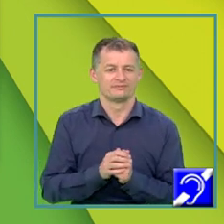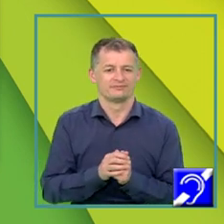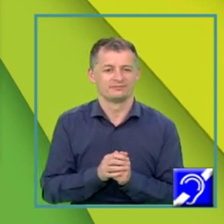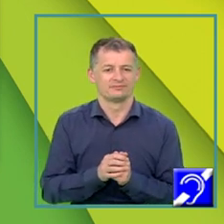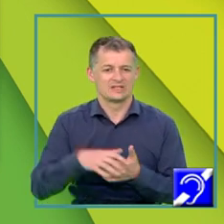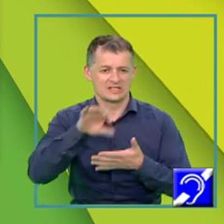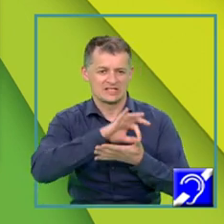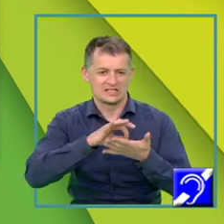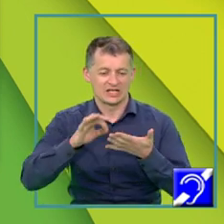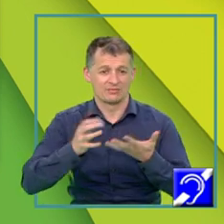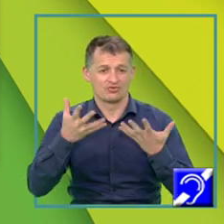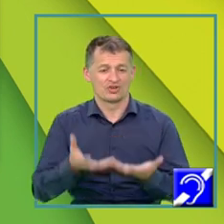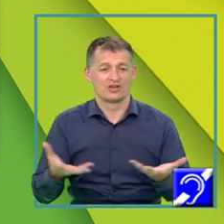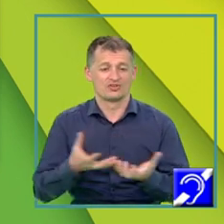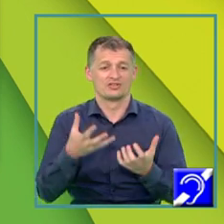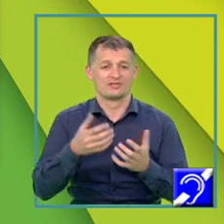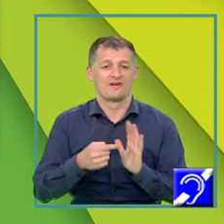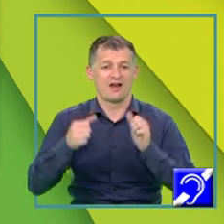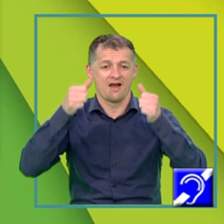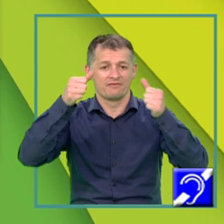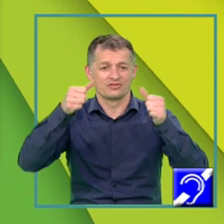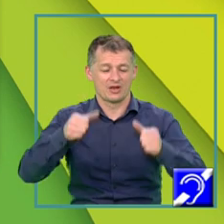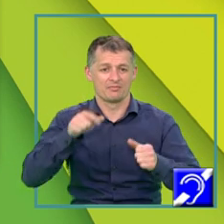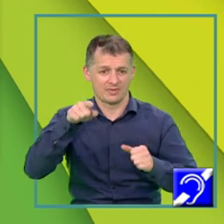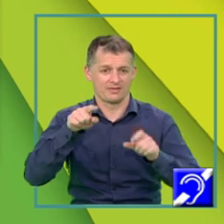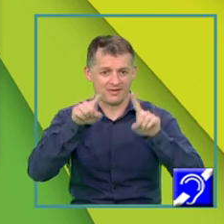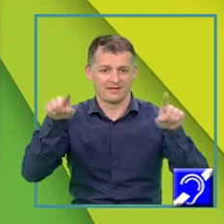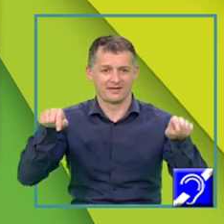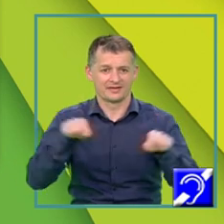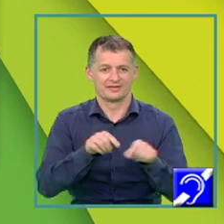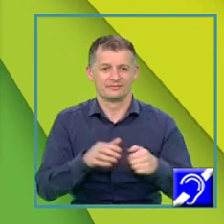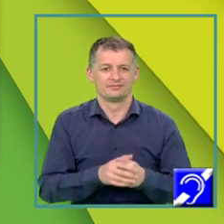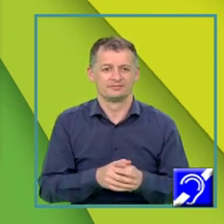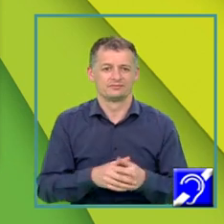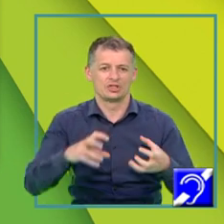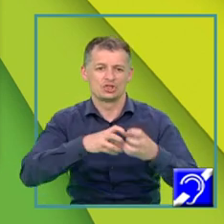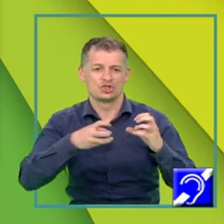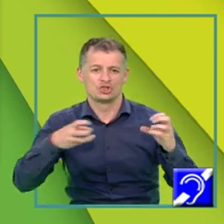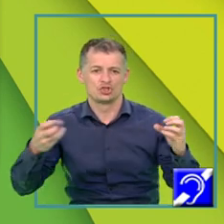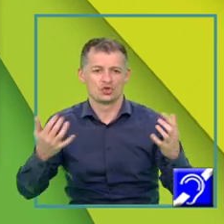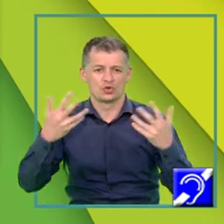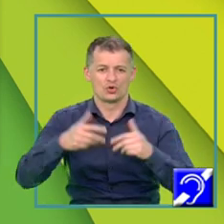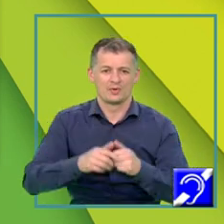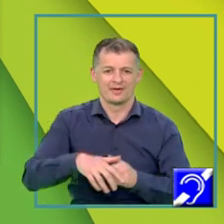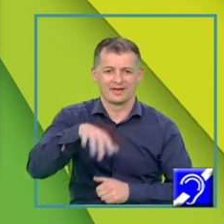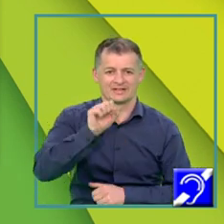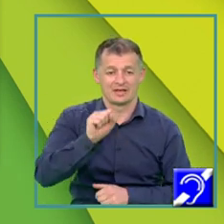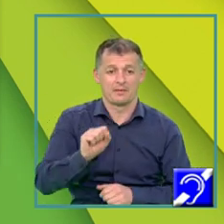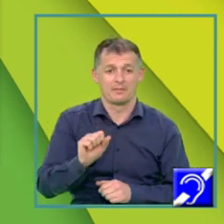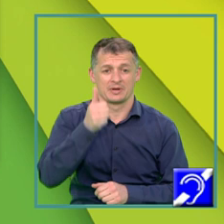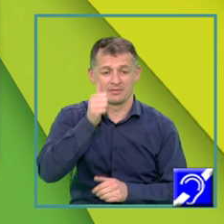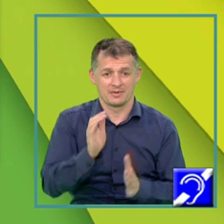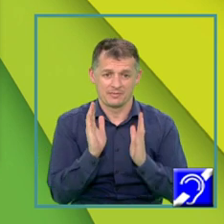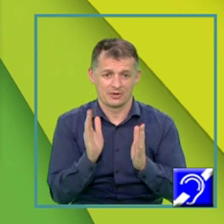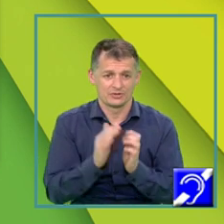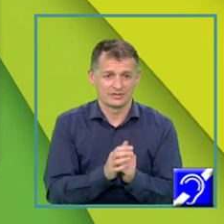scriem ceea ce se va afișa pe ecran practic șirul de caractere s în primă fază este